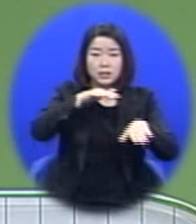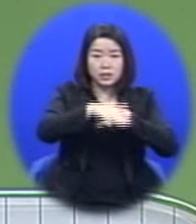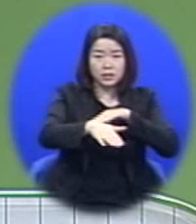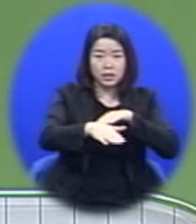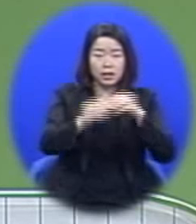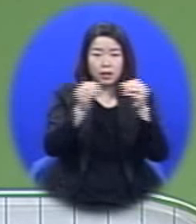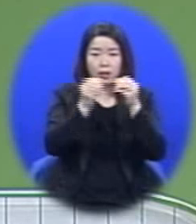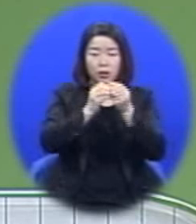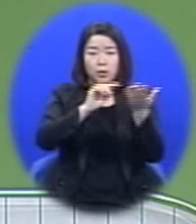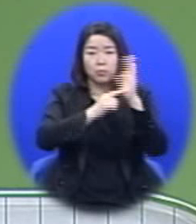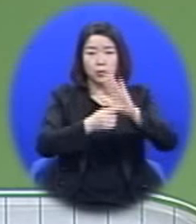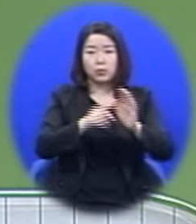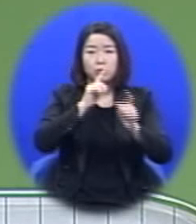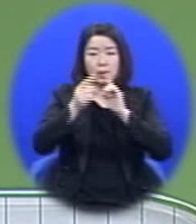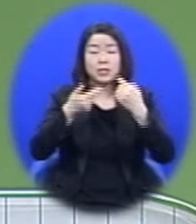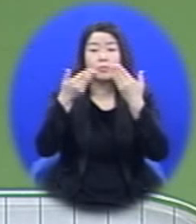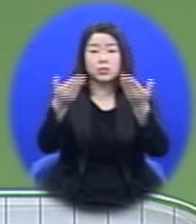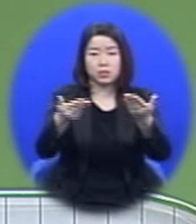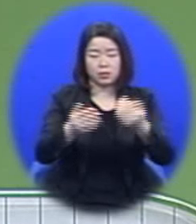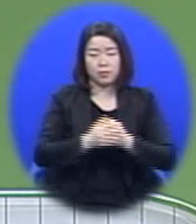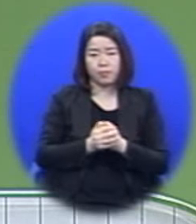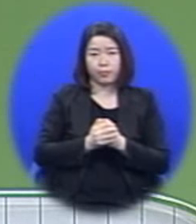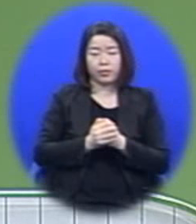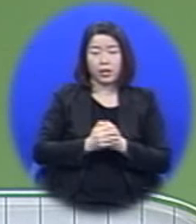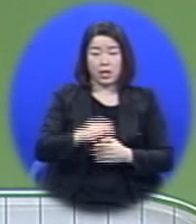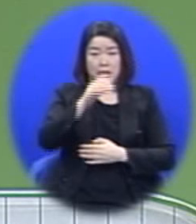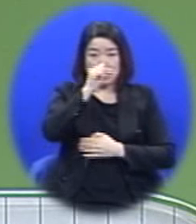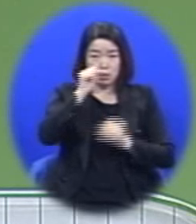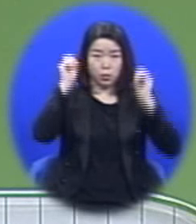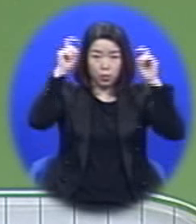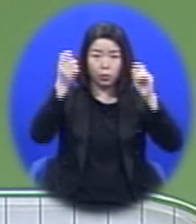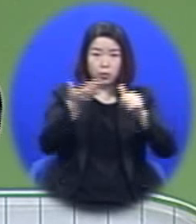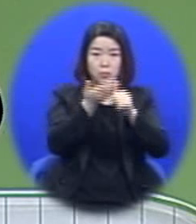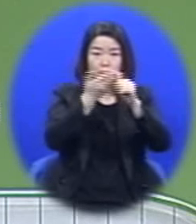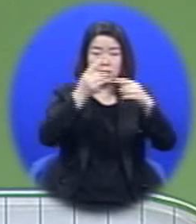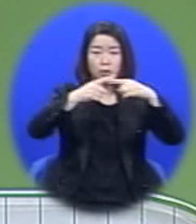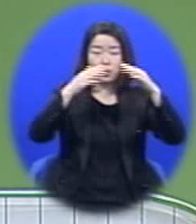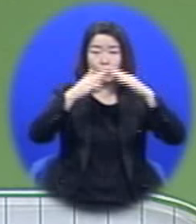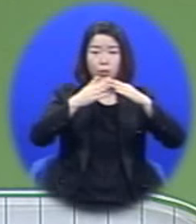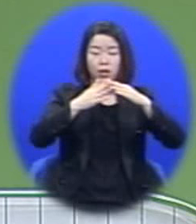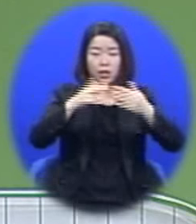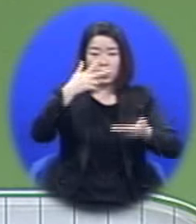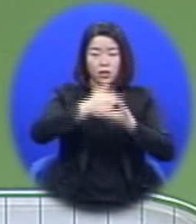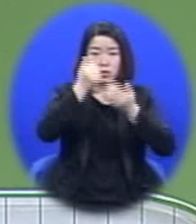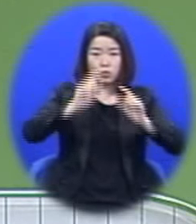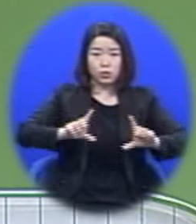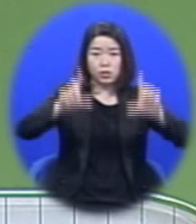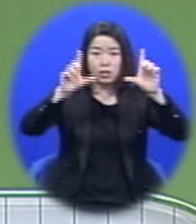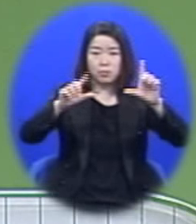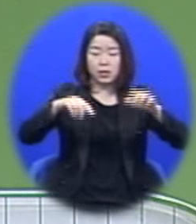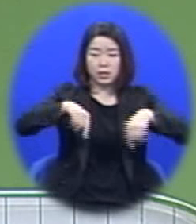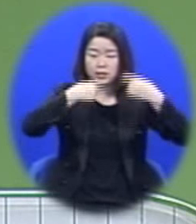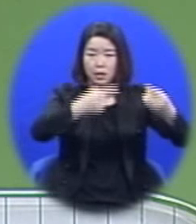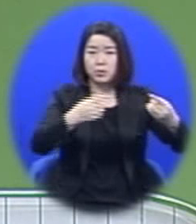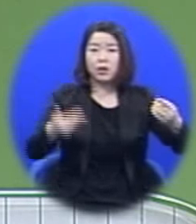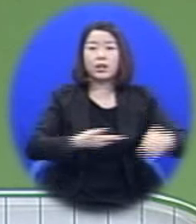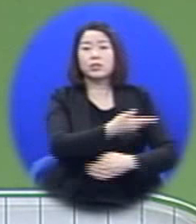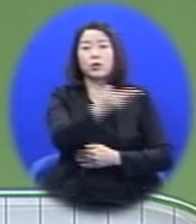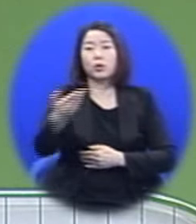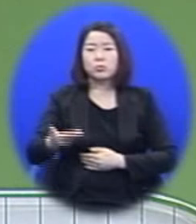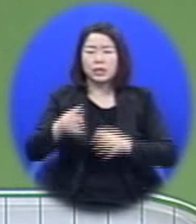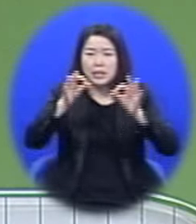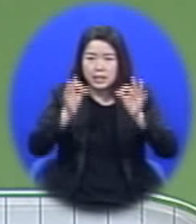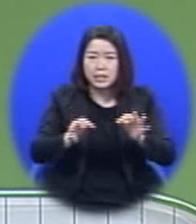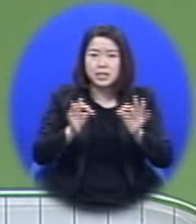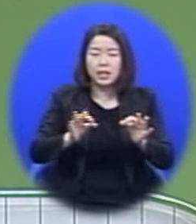표현으로 여러분에게 말씀을 드리면 이렇습니다. 선한목자교회 오늘 주일 예배에 참석하신 여러분, 이제